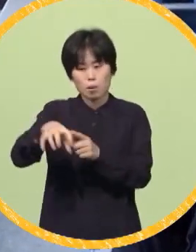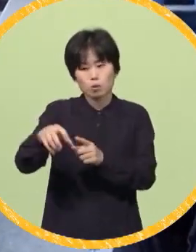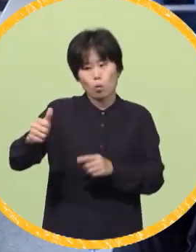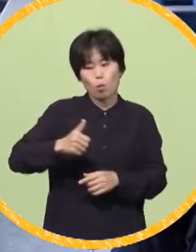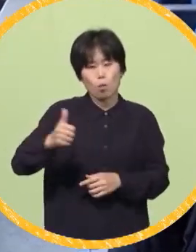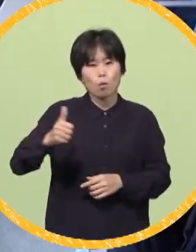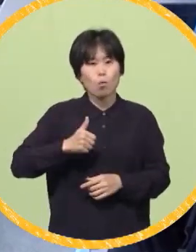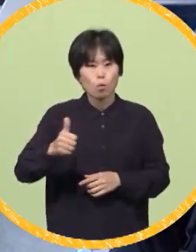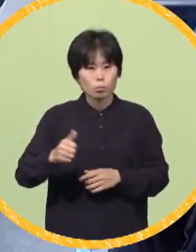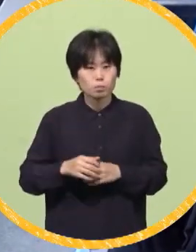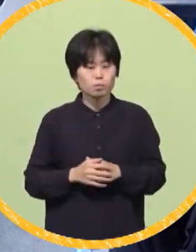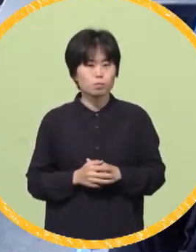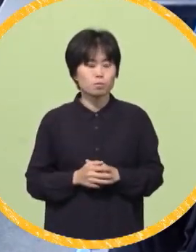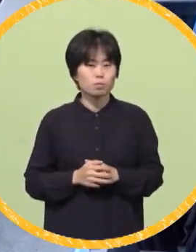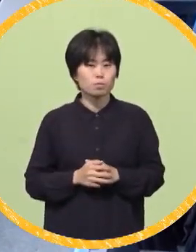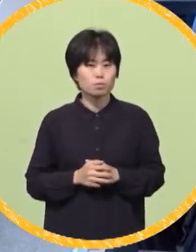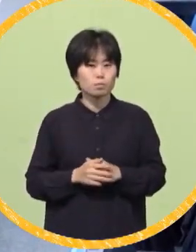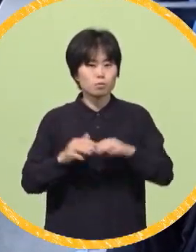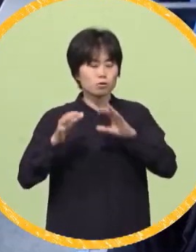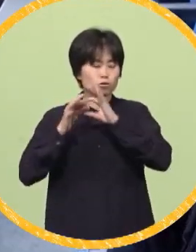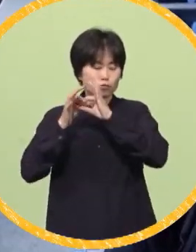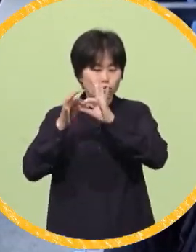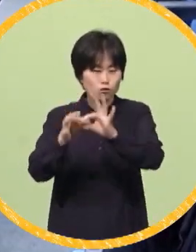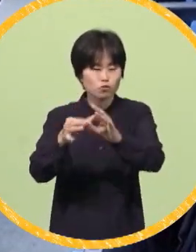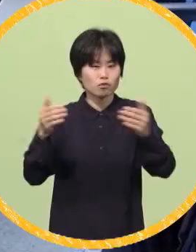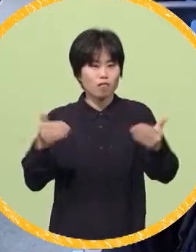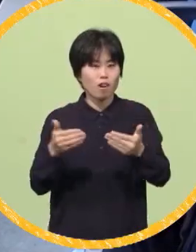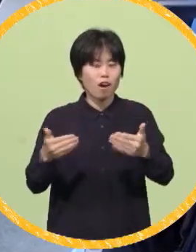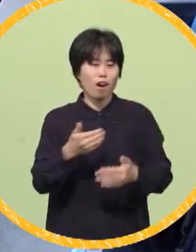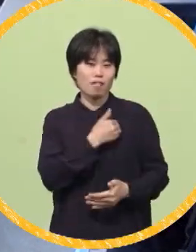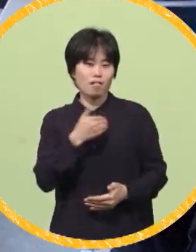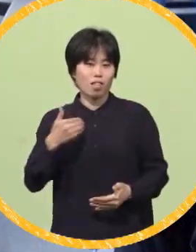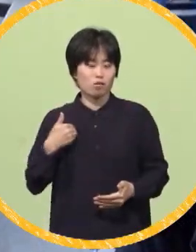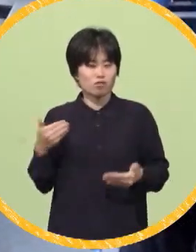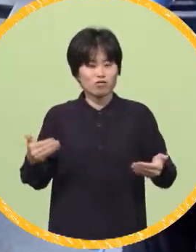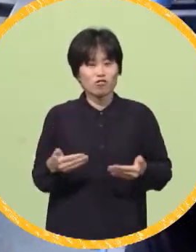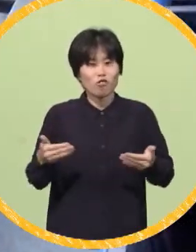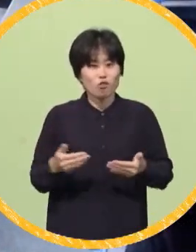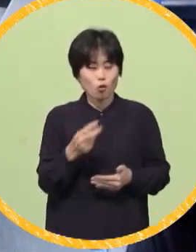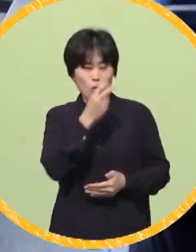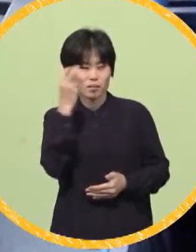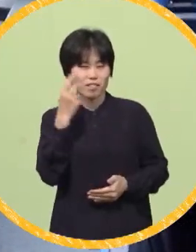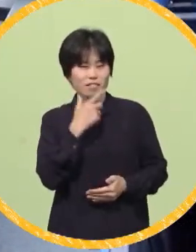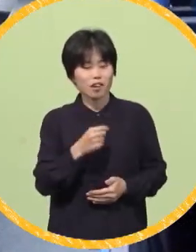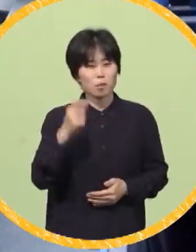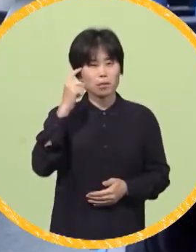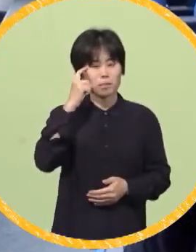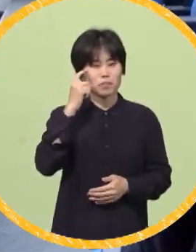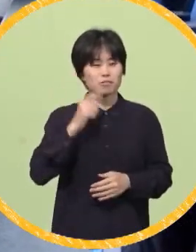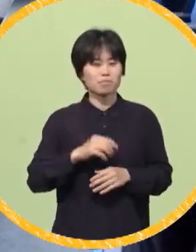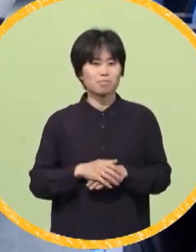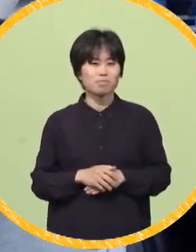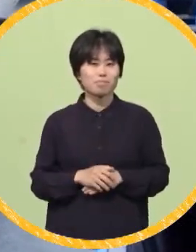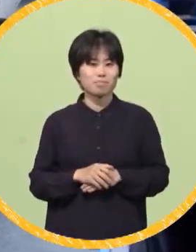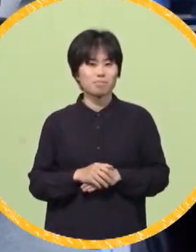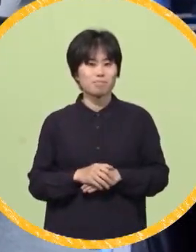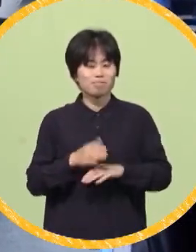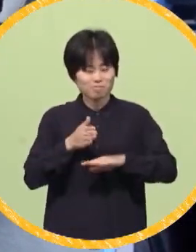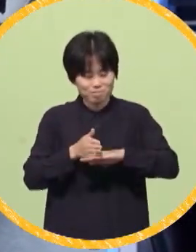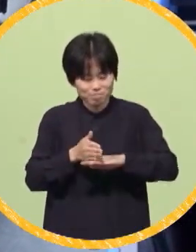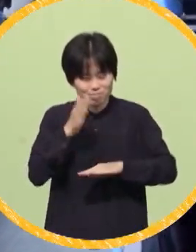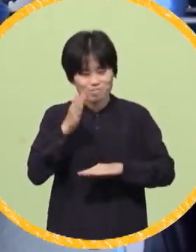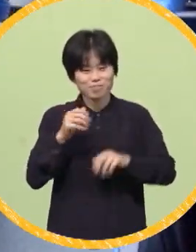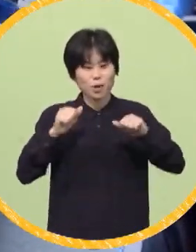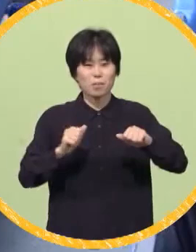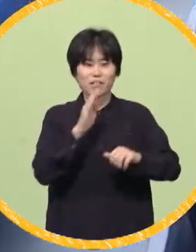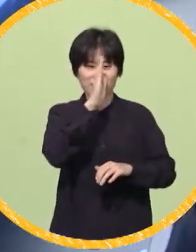ちゃんと継続的に働ける仕事を見つけられたらいいかなって思ってます、はい。 ありがとうございます、はい、